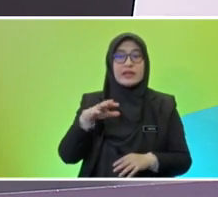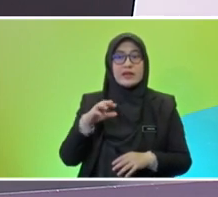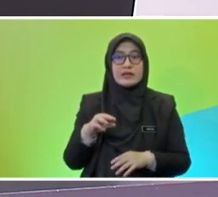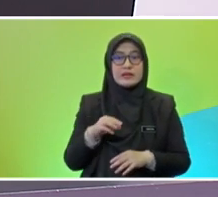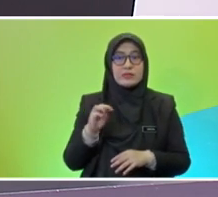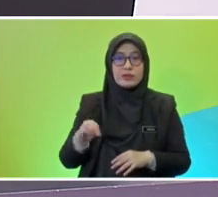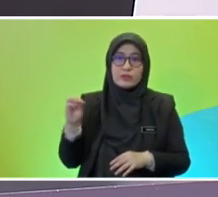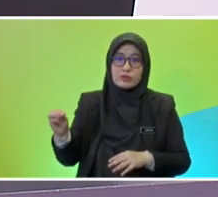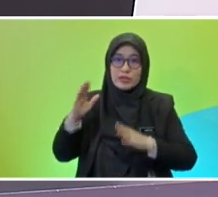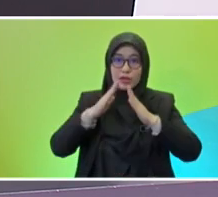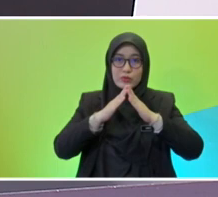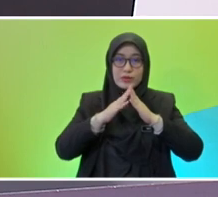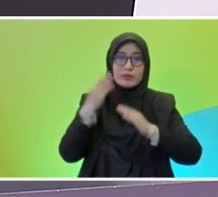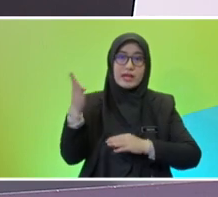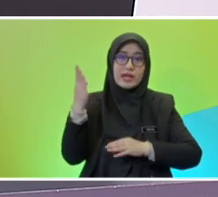dalam